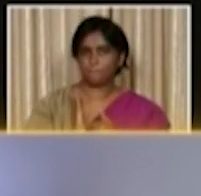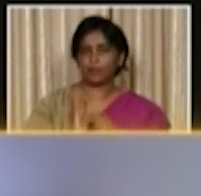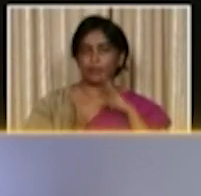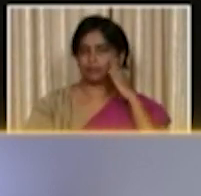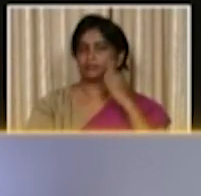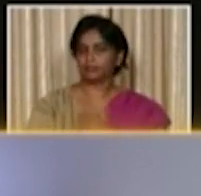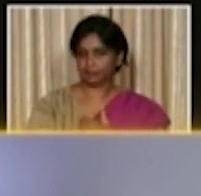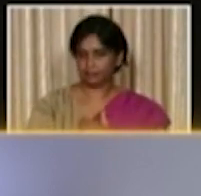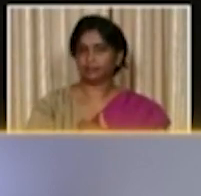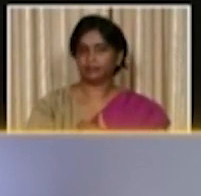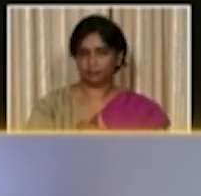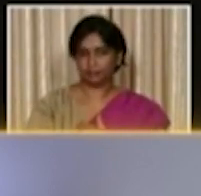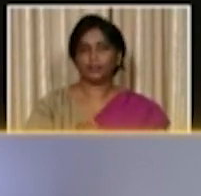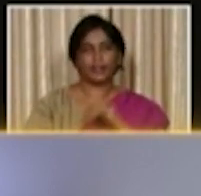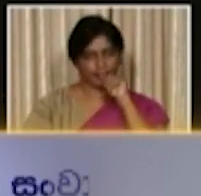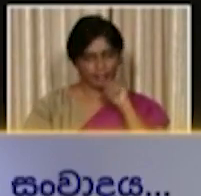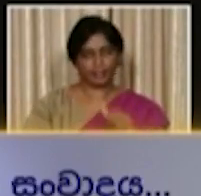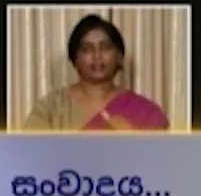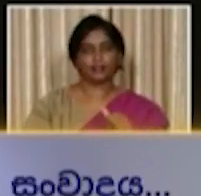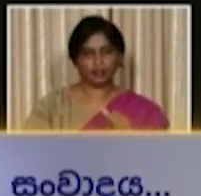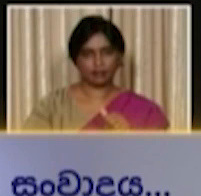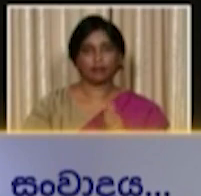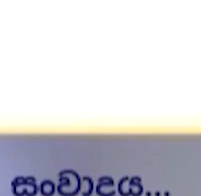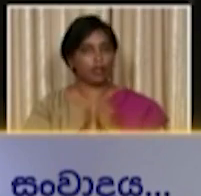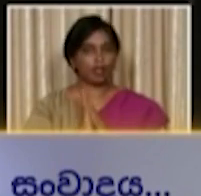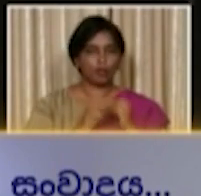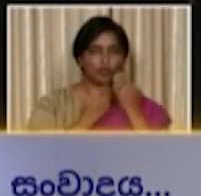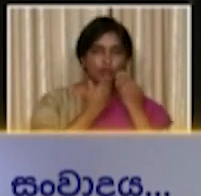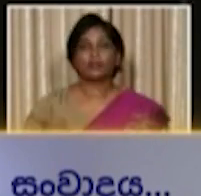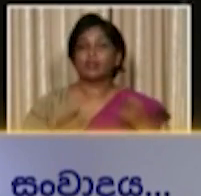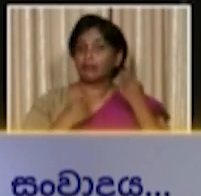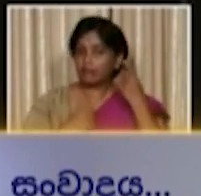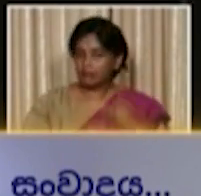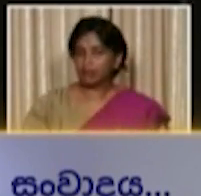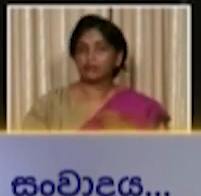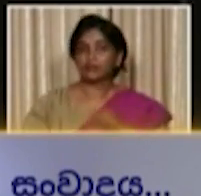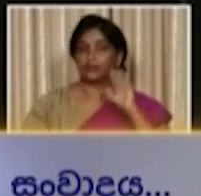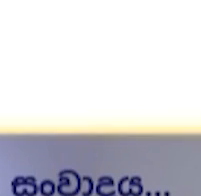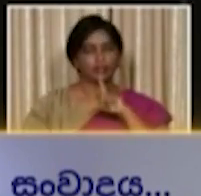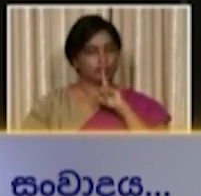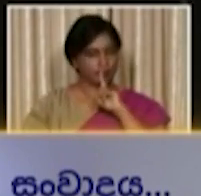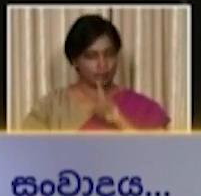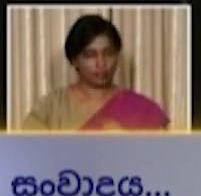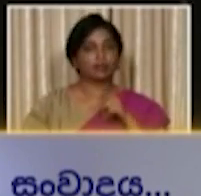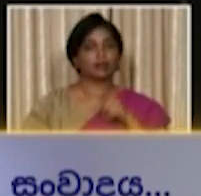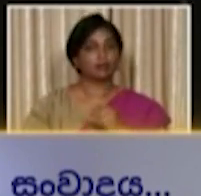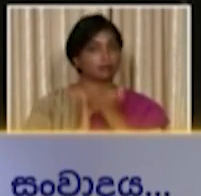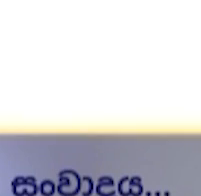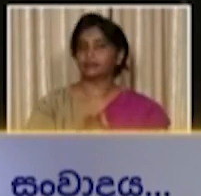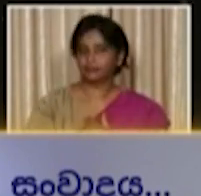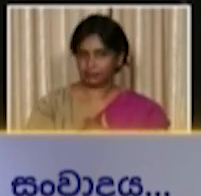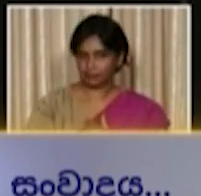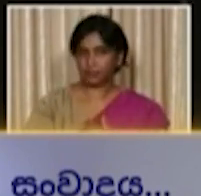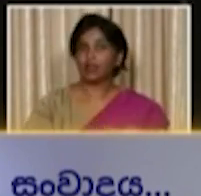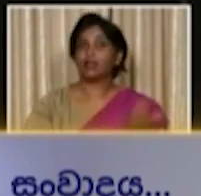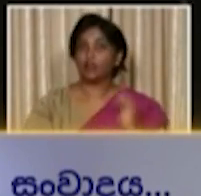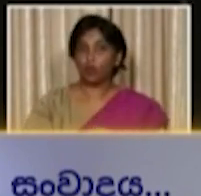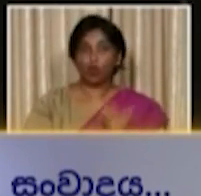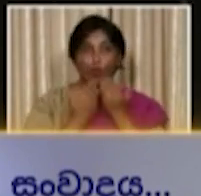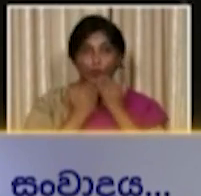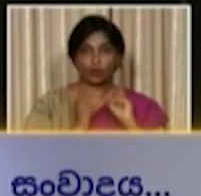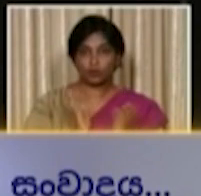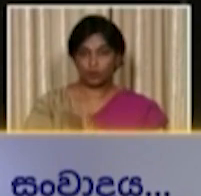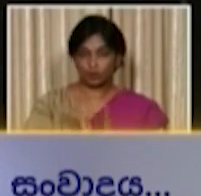නතර කිරීමක් සිදු කරලා තිබුණ එක ඇත්ත. ඒ පිළිබඳව වගකීම් මම බාර ගන්නවා. විශේෂයෙන්ම සඳහන් කළා මේ චක්‍රලේඛනය නැවත උපදේශක